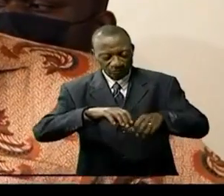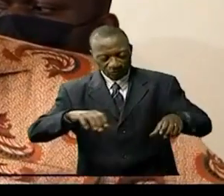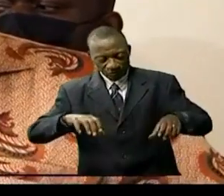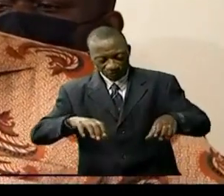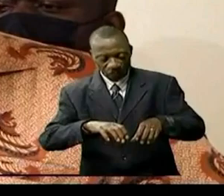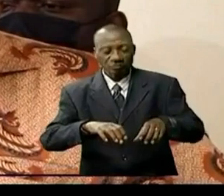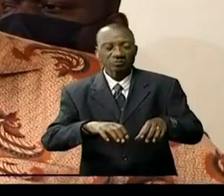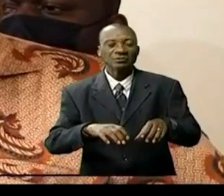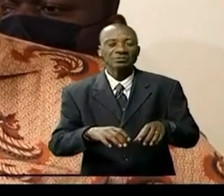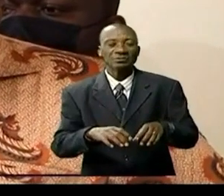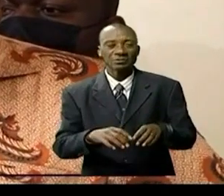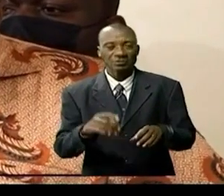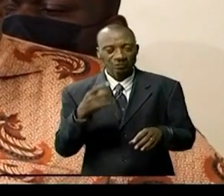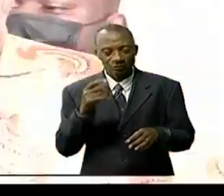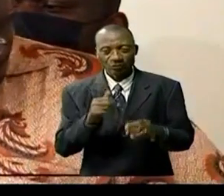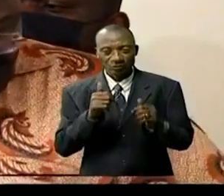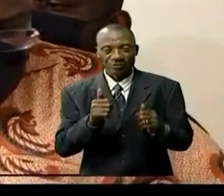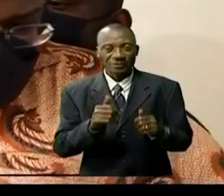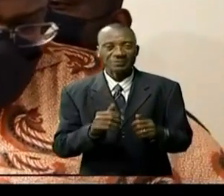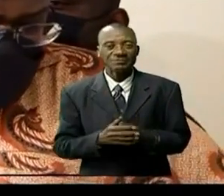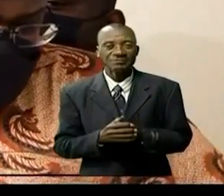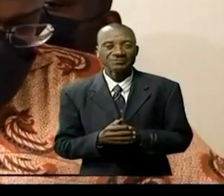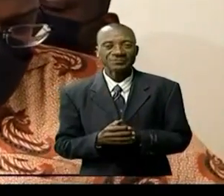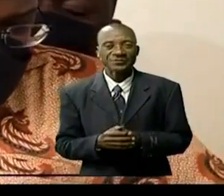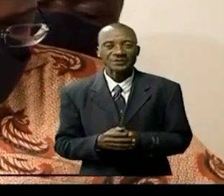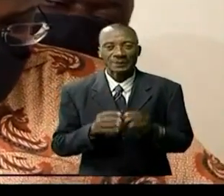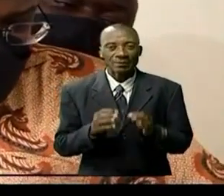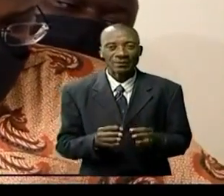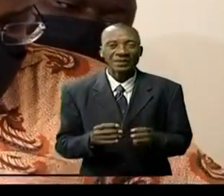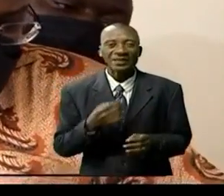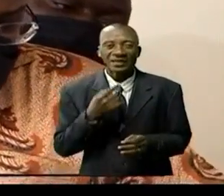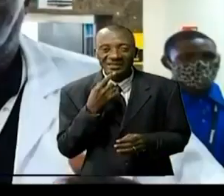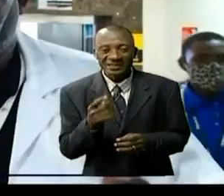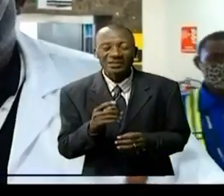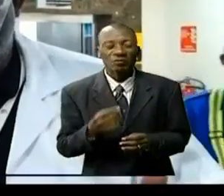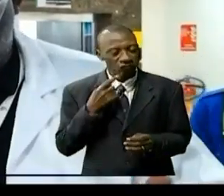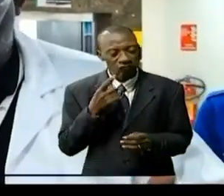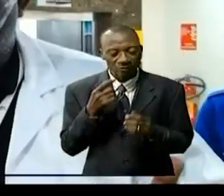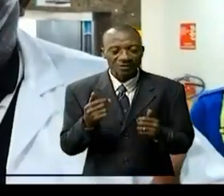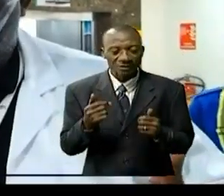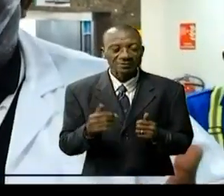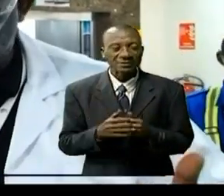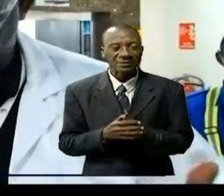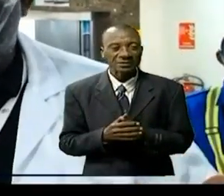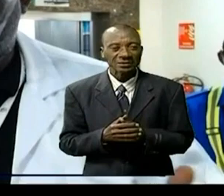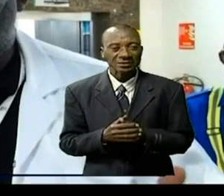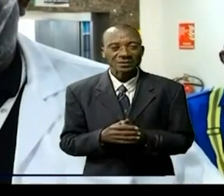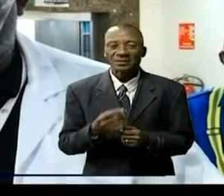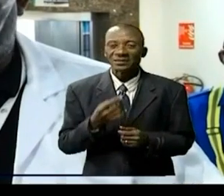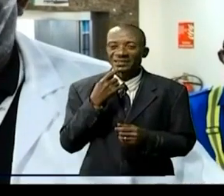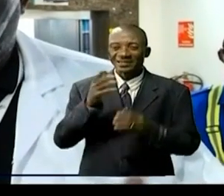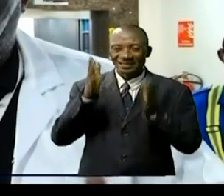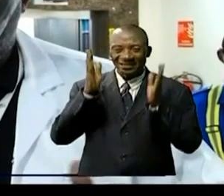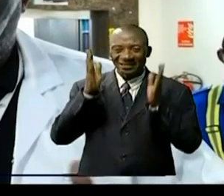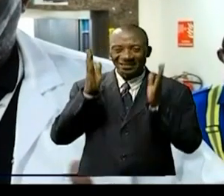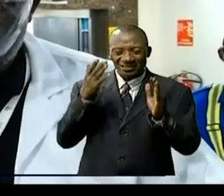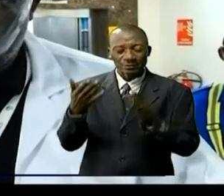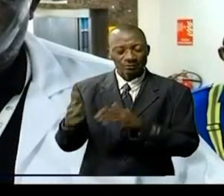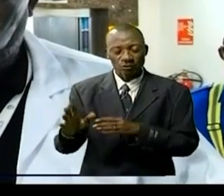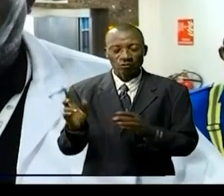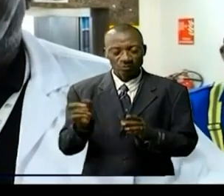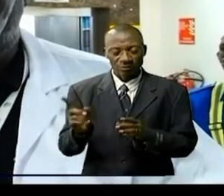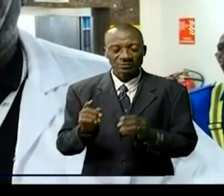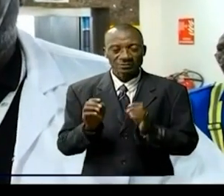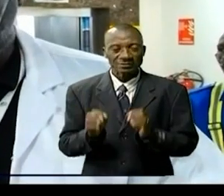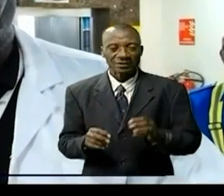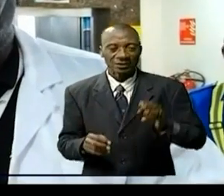la consultation des autres son pronostic vital n'est pas engagé c'est à dire qu' il n'est pas en danger de mort le troisième cas